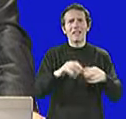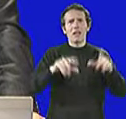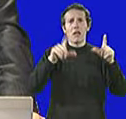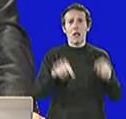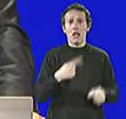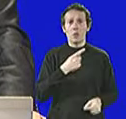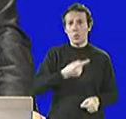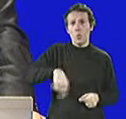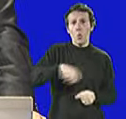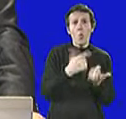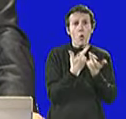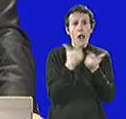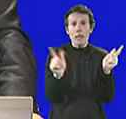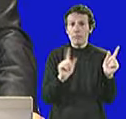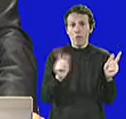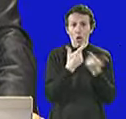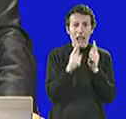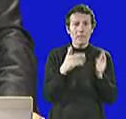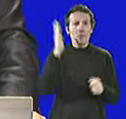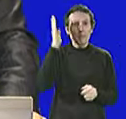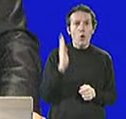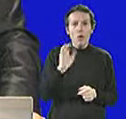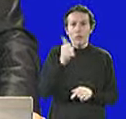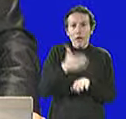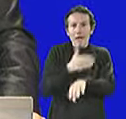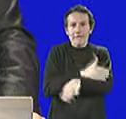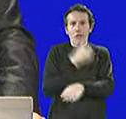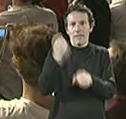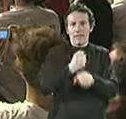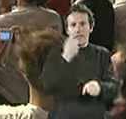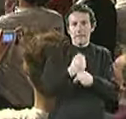On n'est pas libre quand on n'a pas de travail.